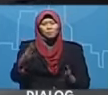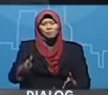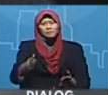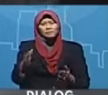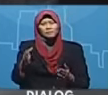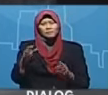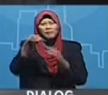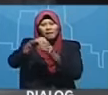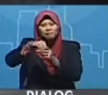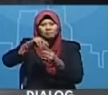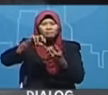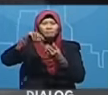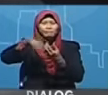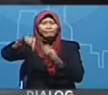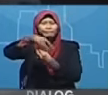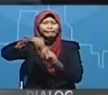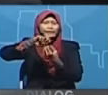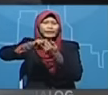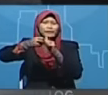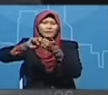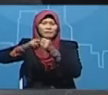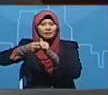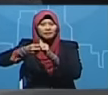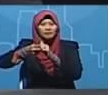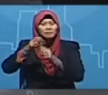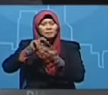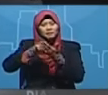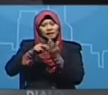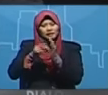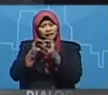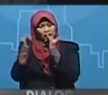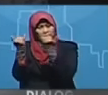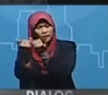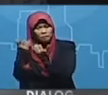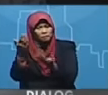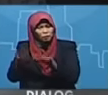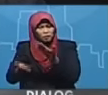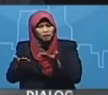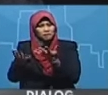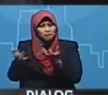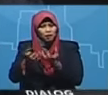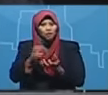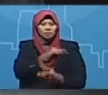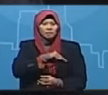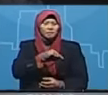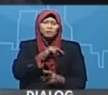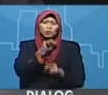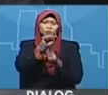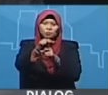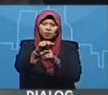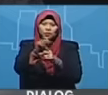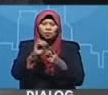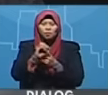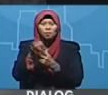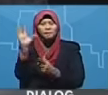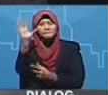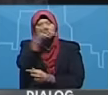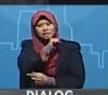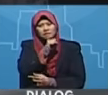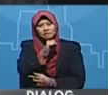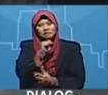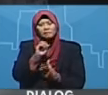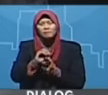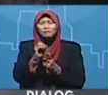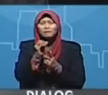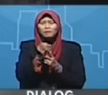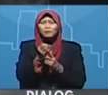komplikasi di dalam tu. Sama ada syarikat ini betul-betul ada niat nak menipu ataupun ada kecuaian. Dan syarikat